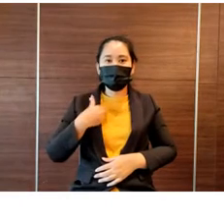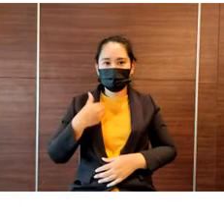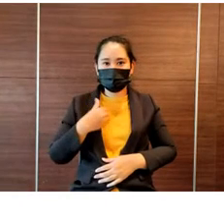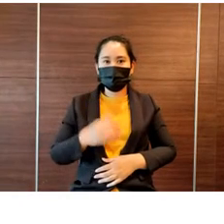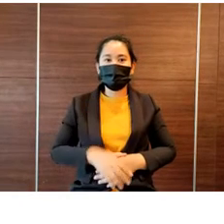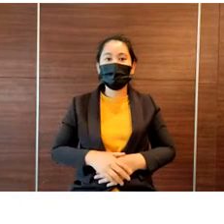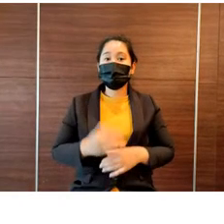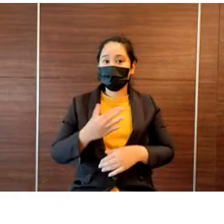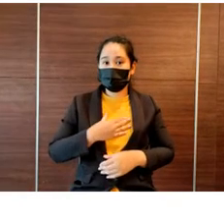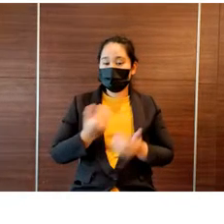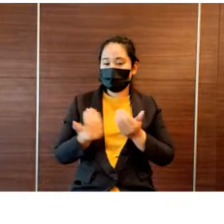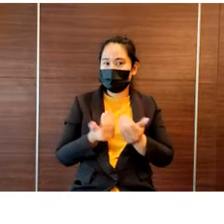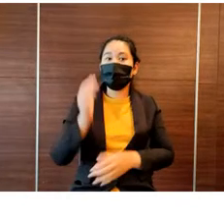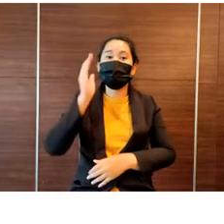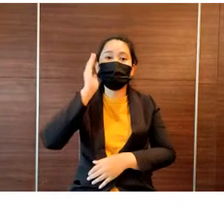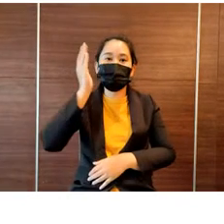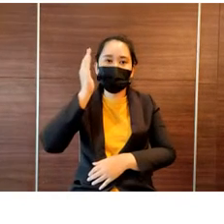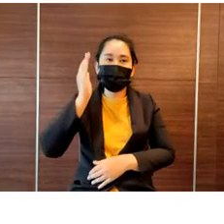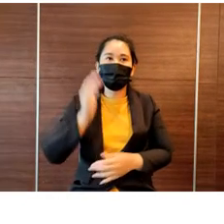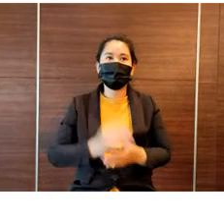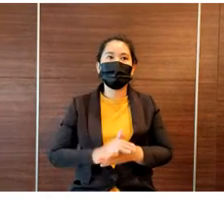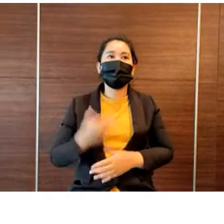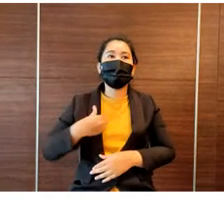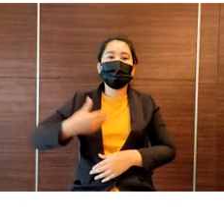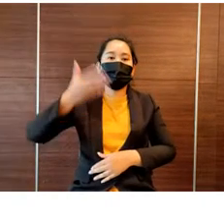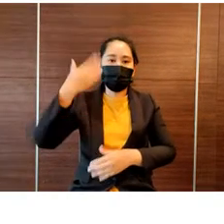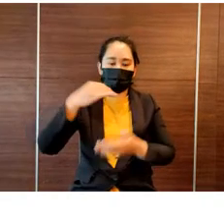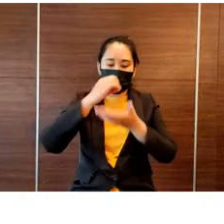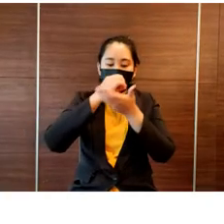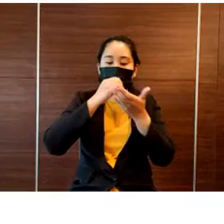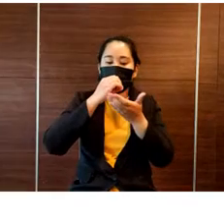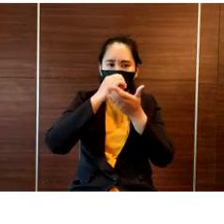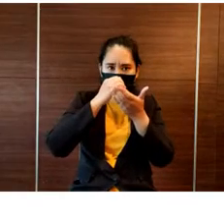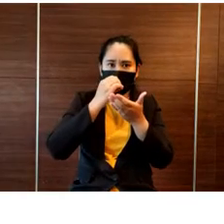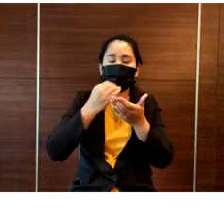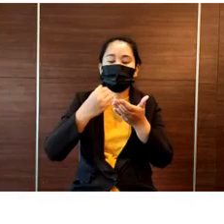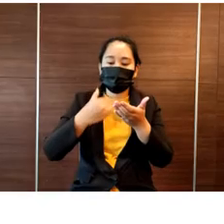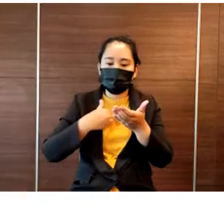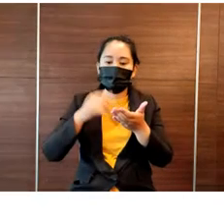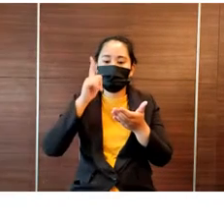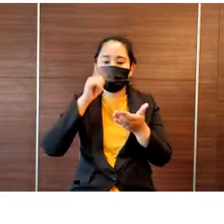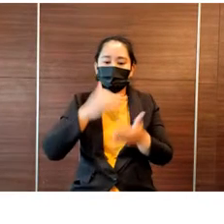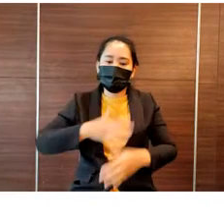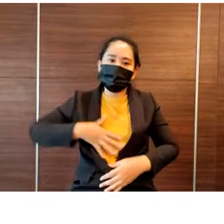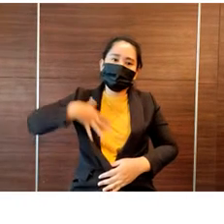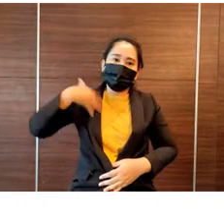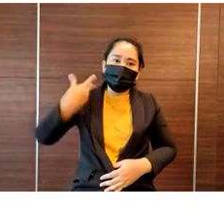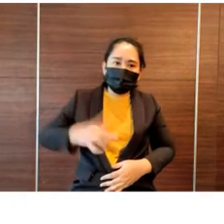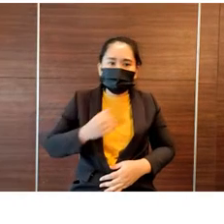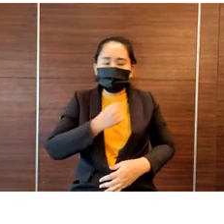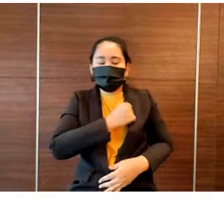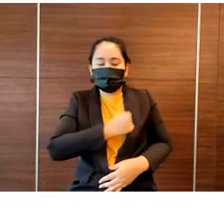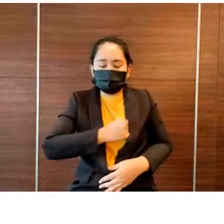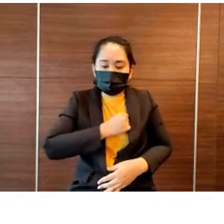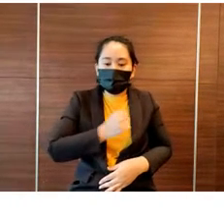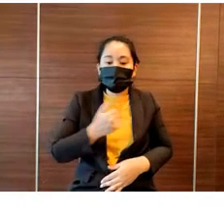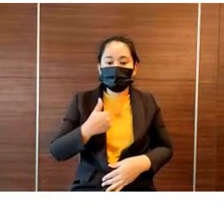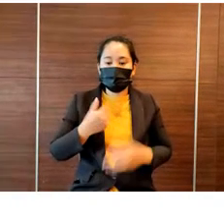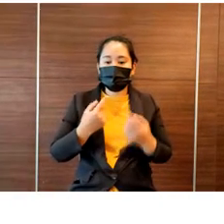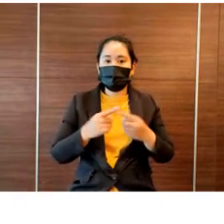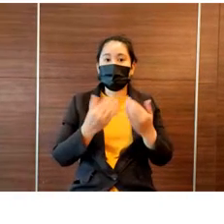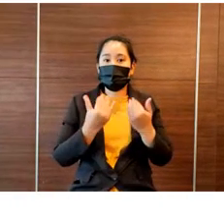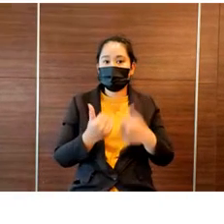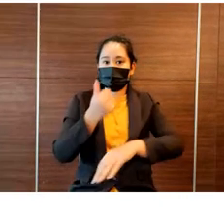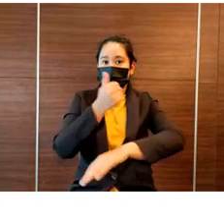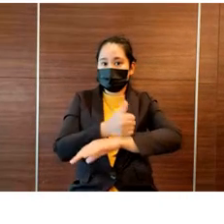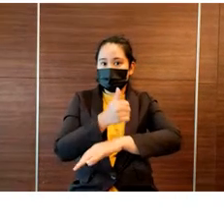ที่ลูกชายเคยใช้ยาเคยสร้างความทุกข์ให้แกแต่วันนี้เราได้มาทำหน้าที่